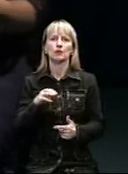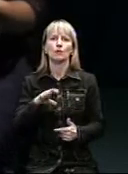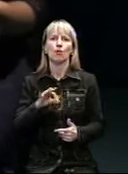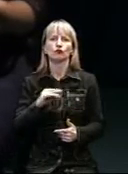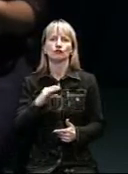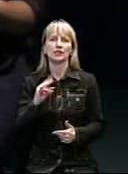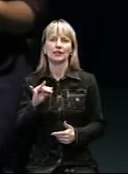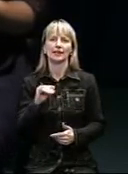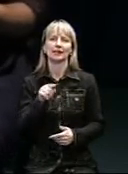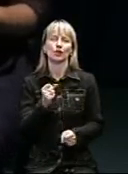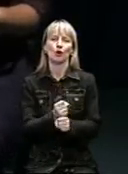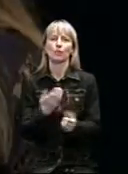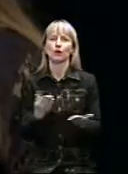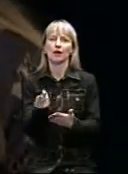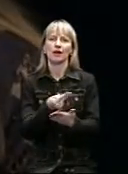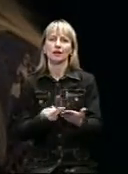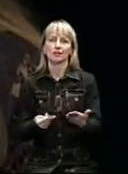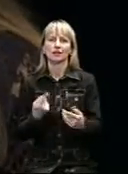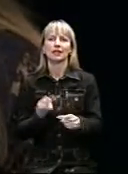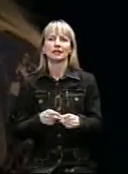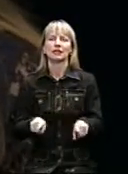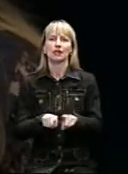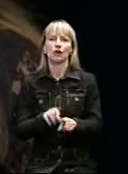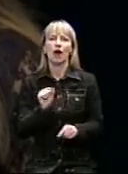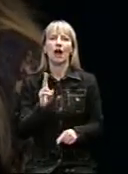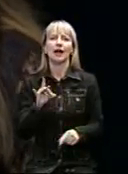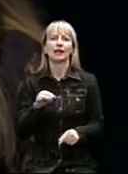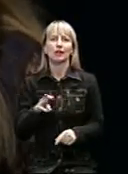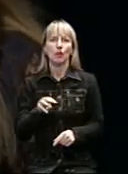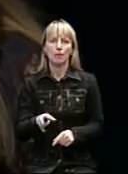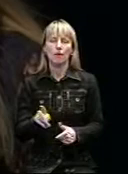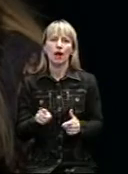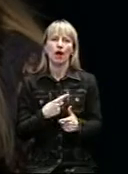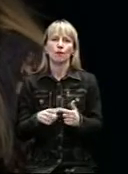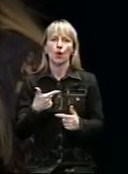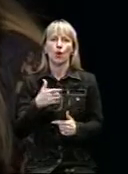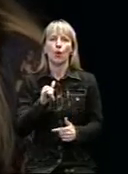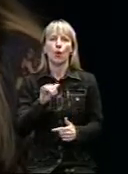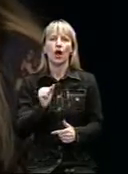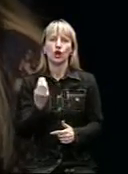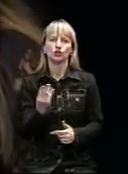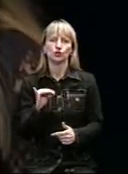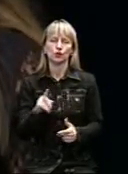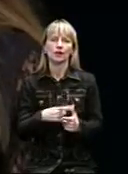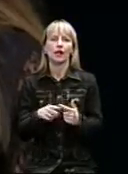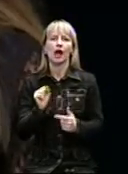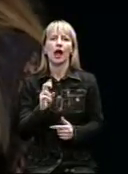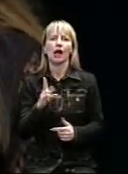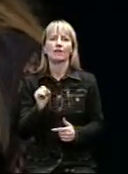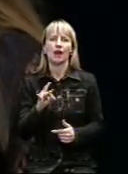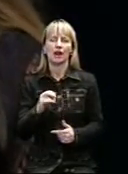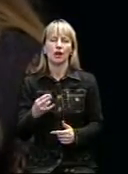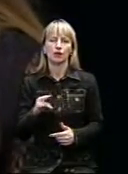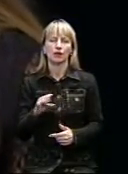і ти робиш якусь картину, це також або акрилом, або гуашю, або акварелью, з